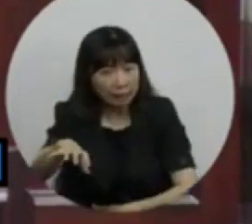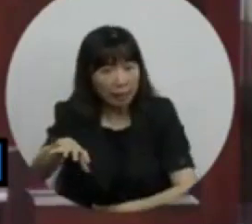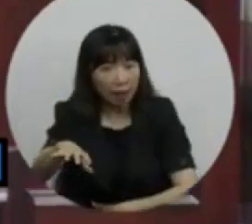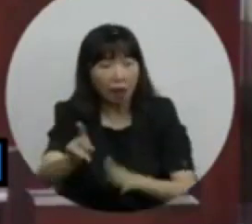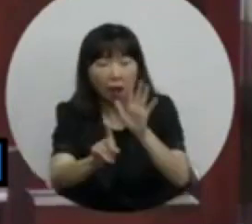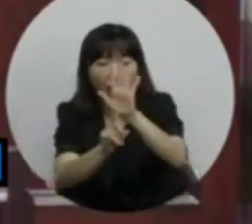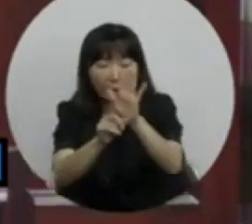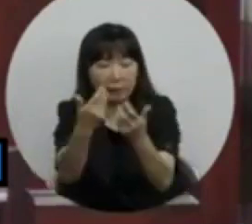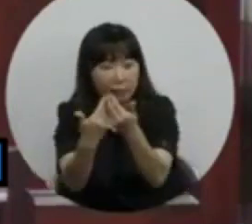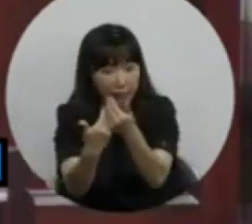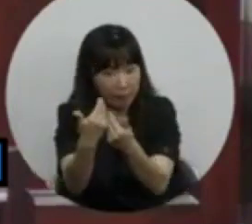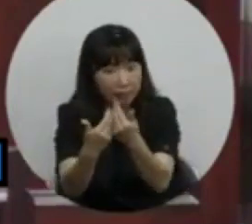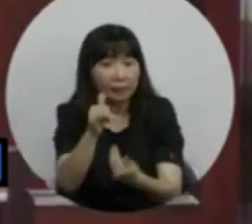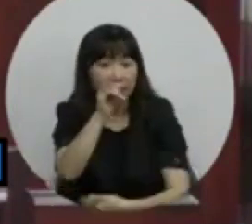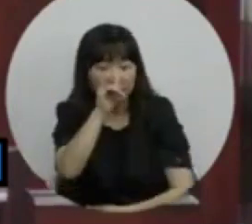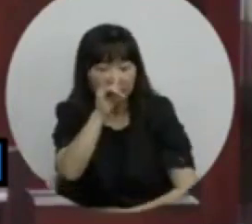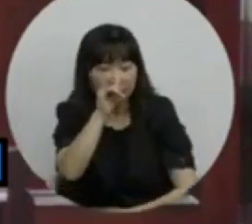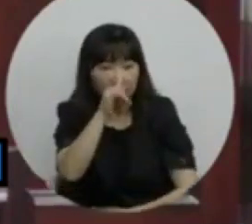시작된 갈등은